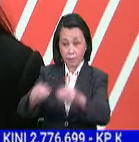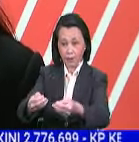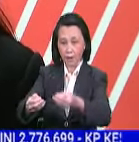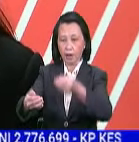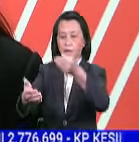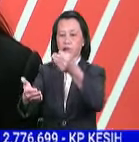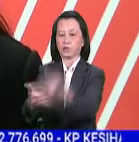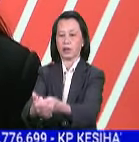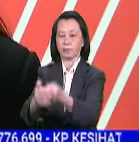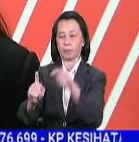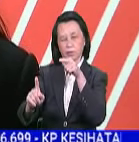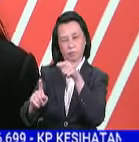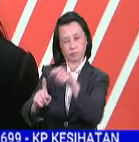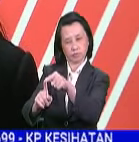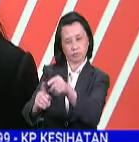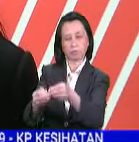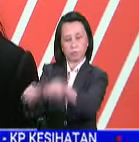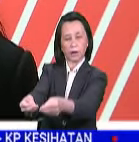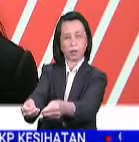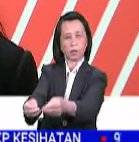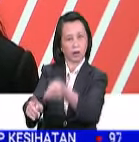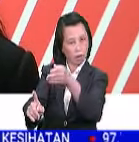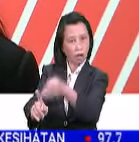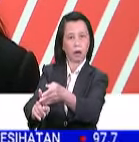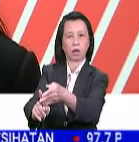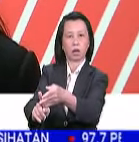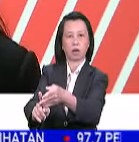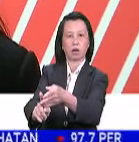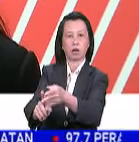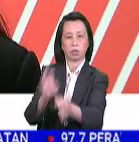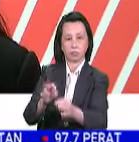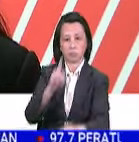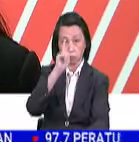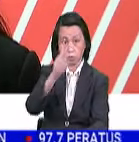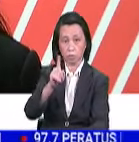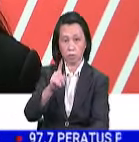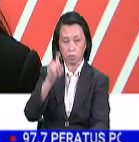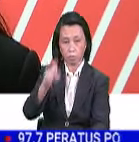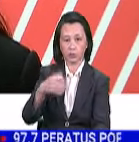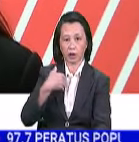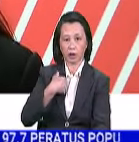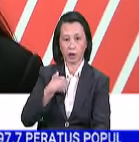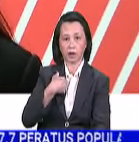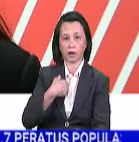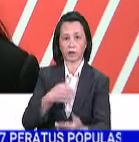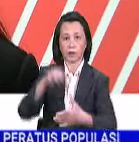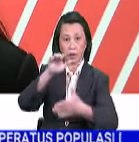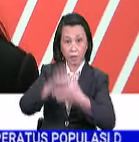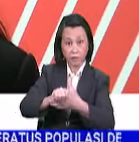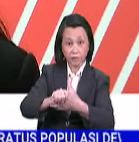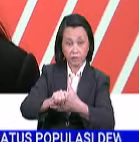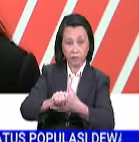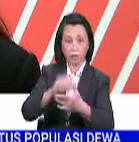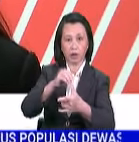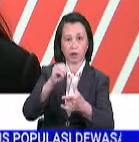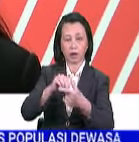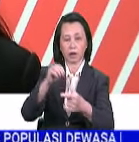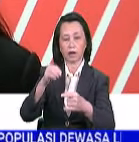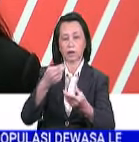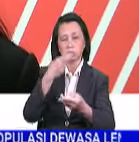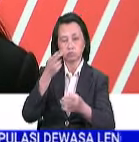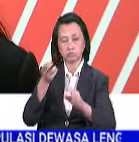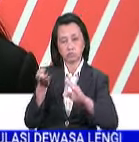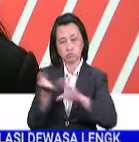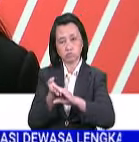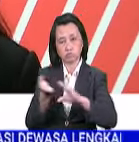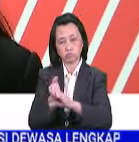ke golongan sasar. Kerana itu kalau untuk mendapatkan tolakan tu pastinya kena ada receipt ataupun dokumen-dokumen sokongan